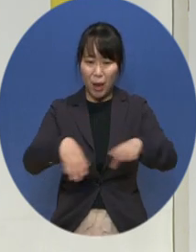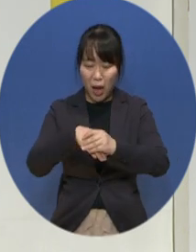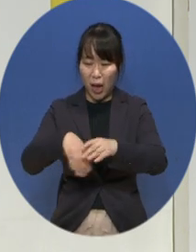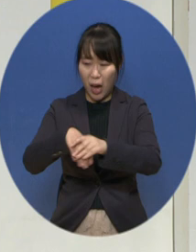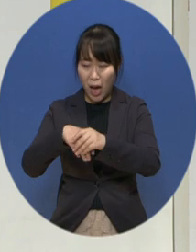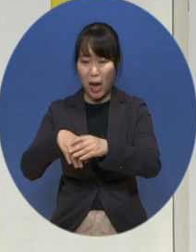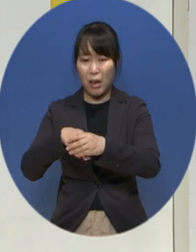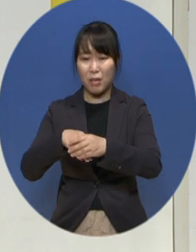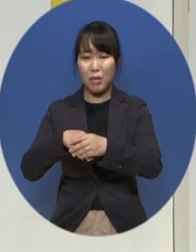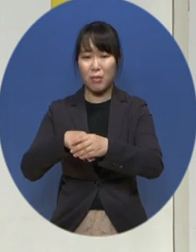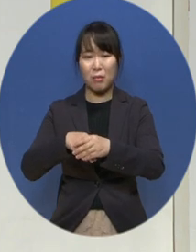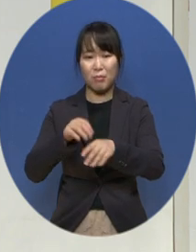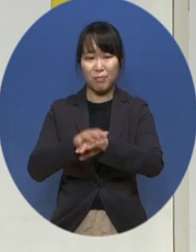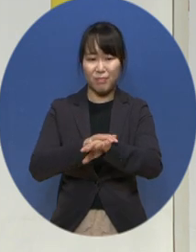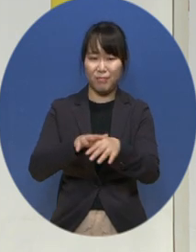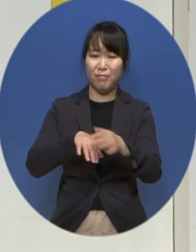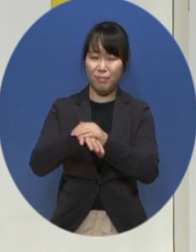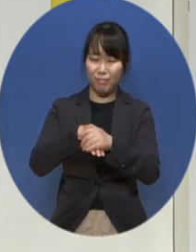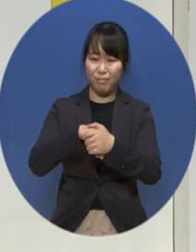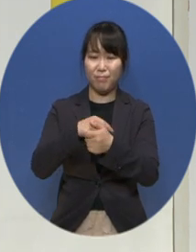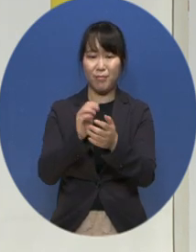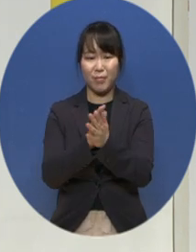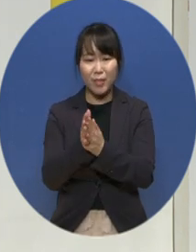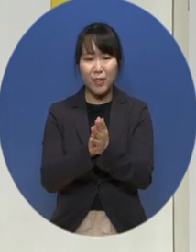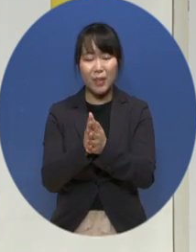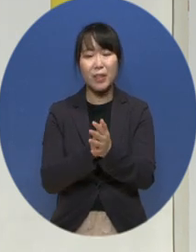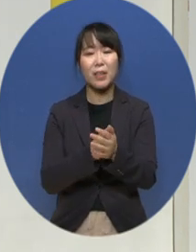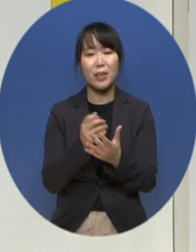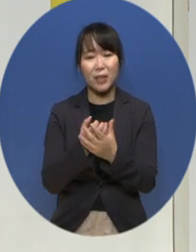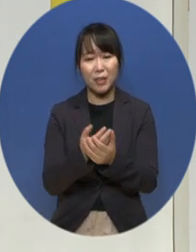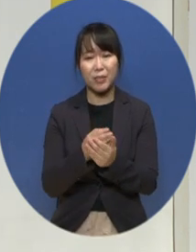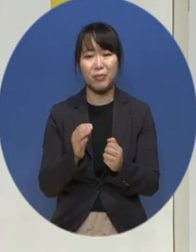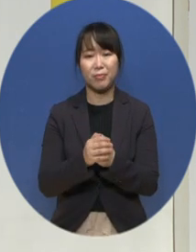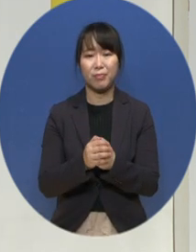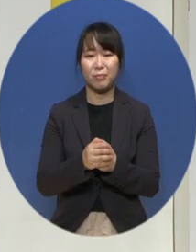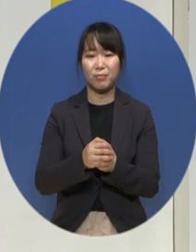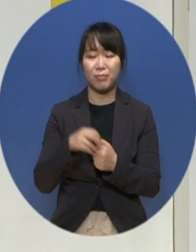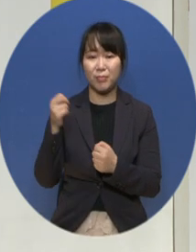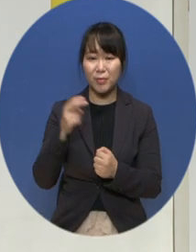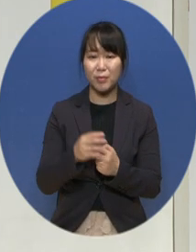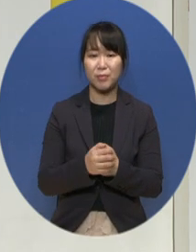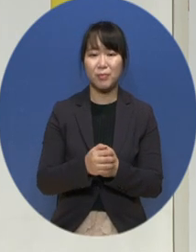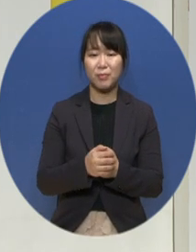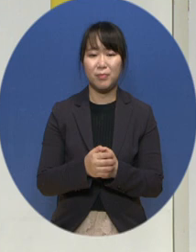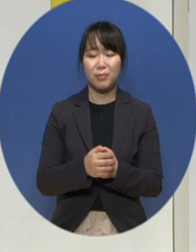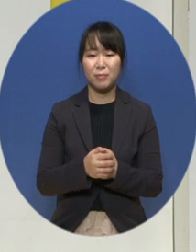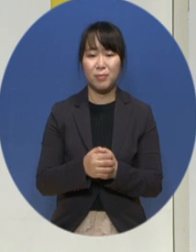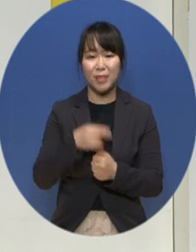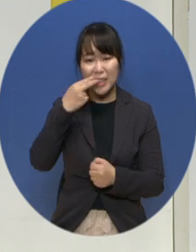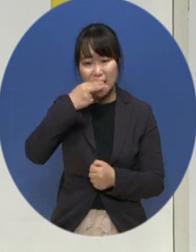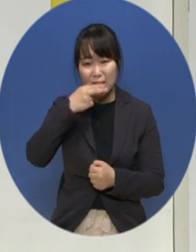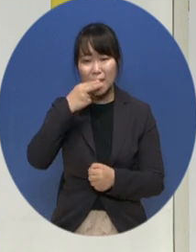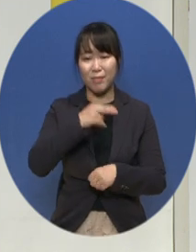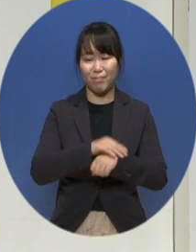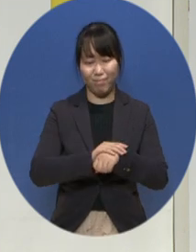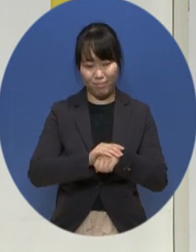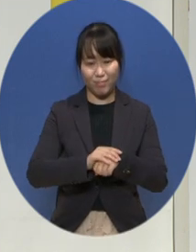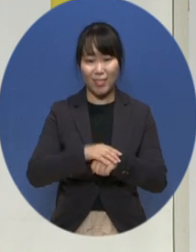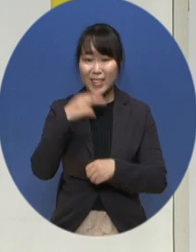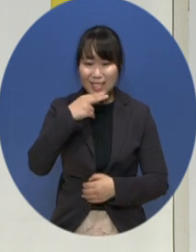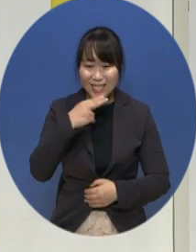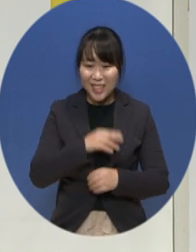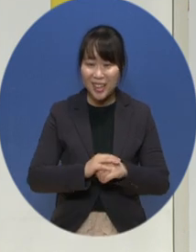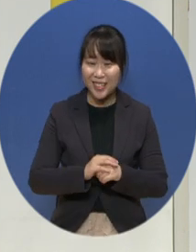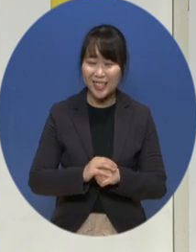하면 좀 유별나게 끔 그게 손쉽고 예 또 어 이루 잘 닫고 이를 찰 다